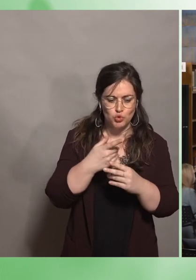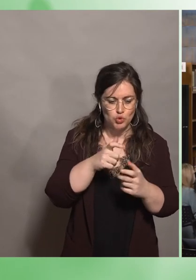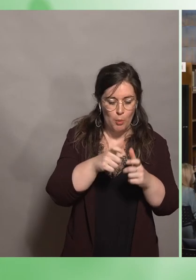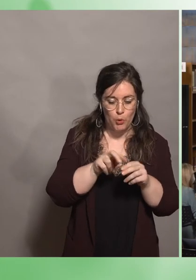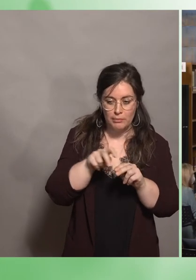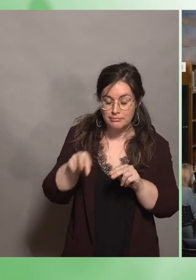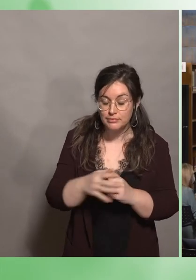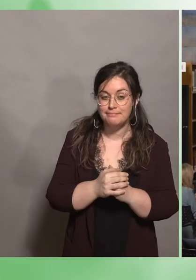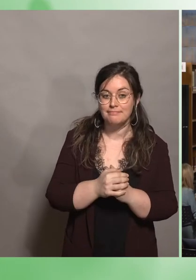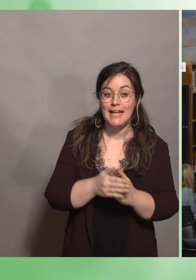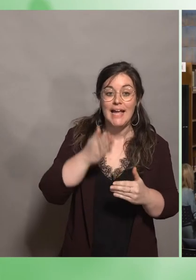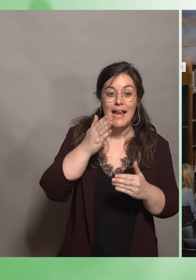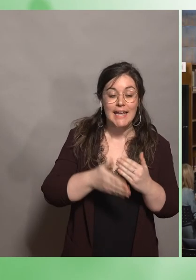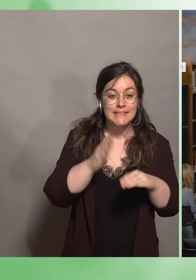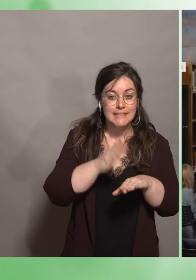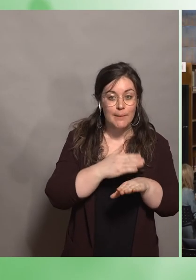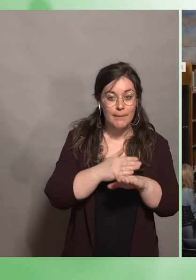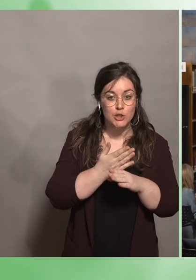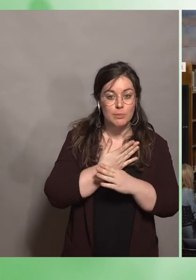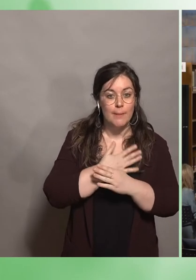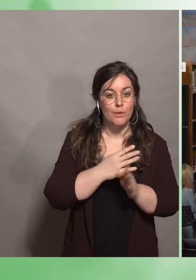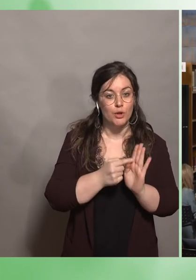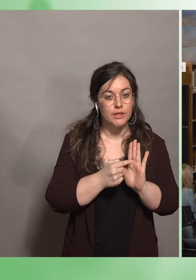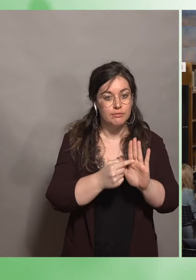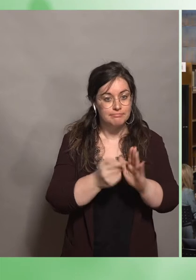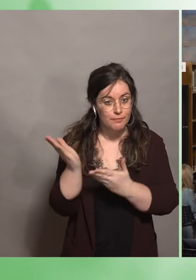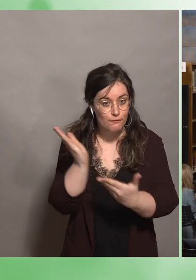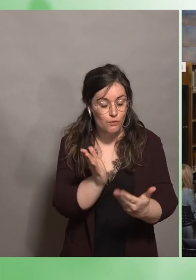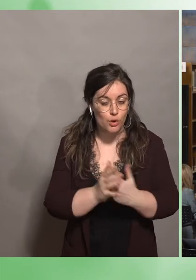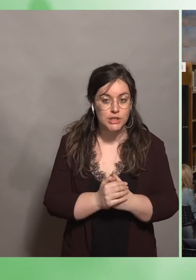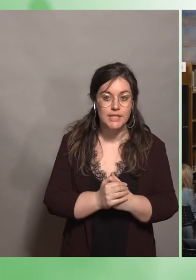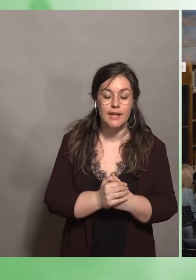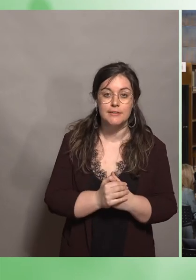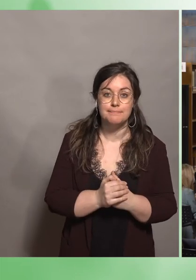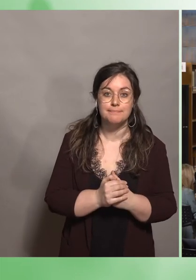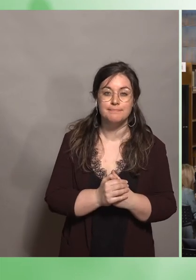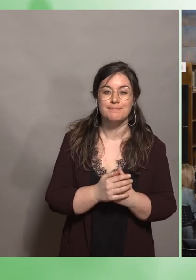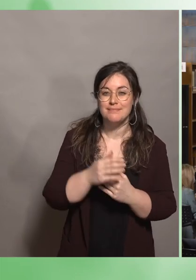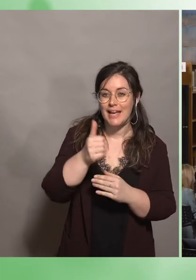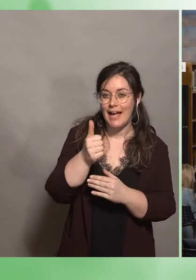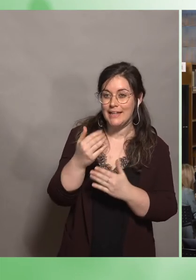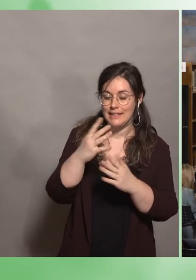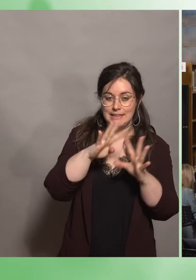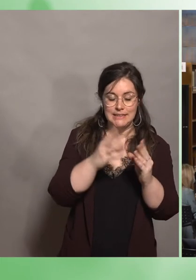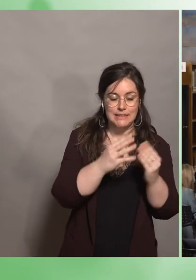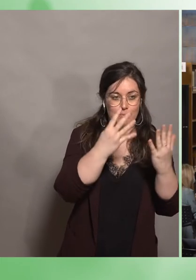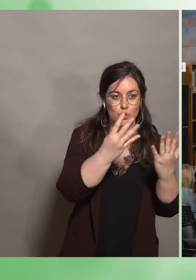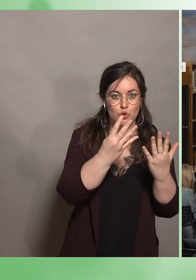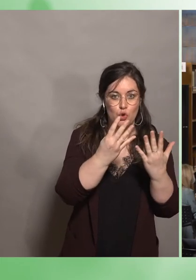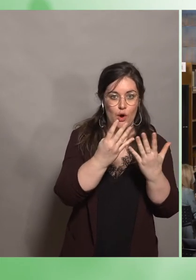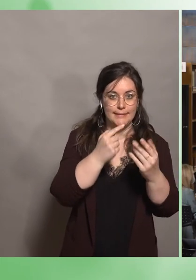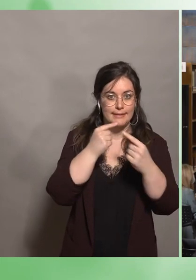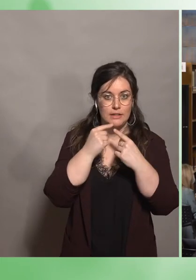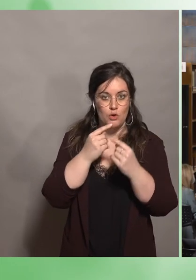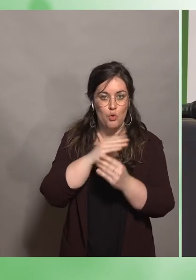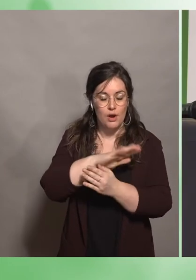den Zero Project Unternehmensdialogen 2022 vorstellen. Das ist übrigens einer von 9 Dialogen, die heuer in allen